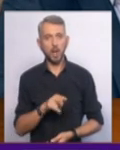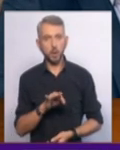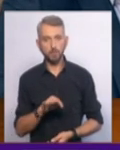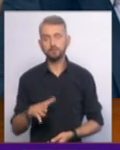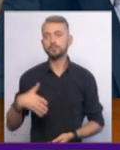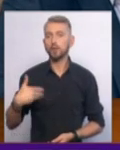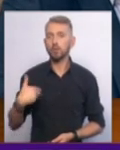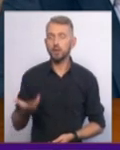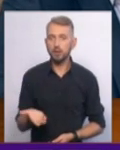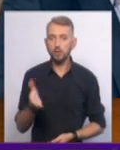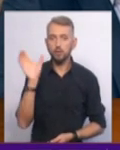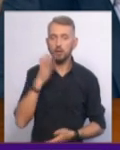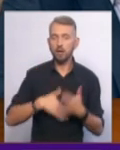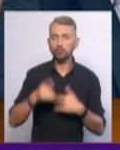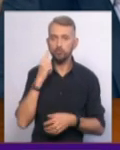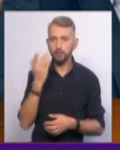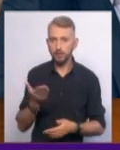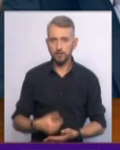Так, добрий день. Ми вас раді чути.